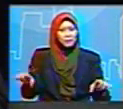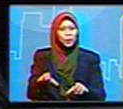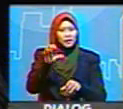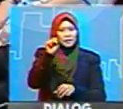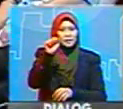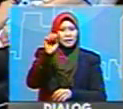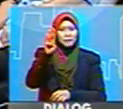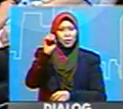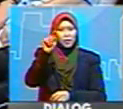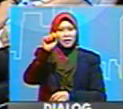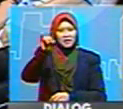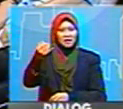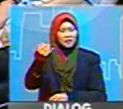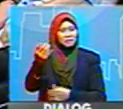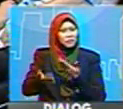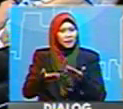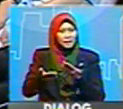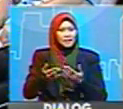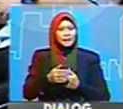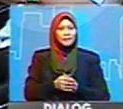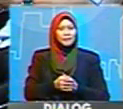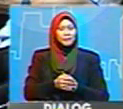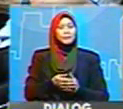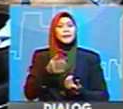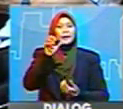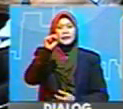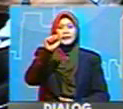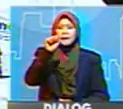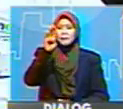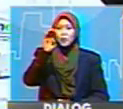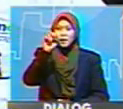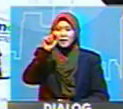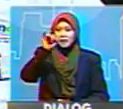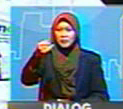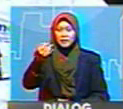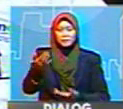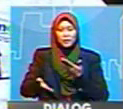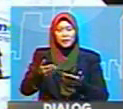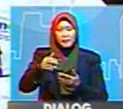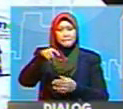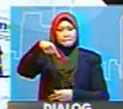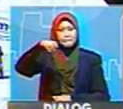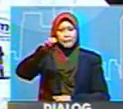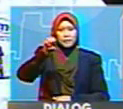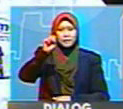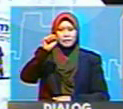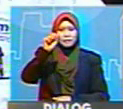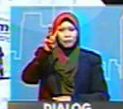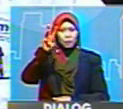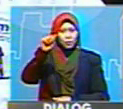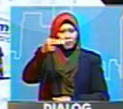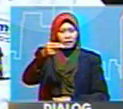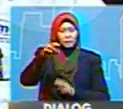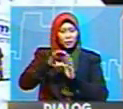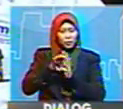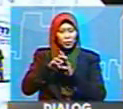tak jawab tadi sabotaj berlaku misalnya dari segi sawah pesawah apabila menjual